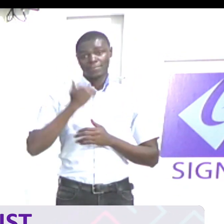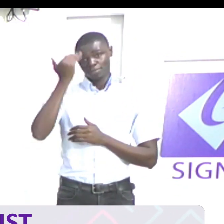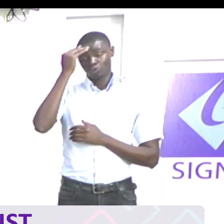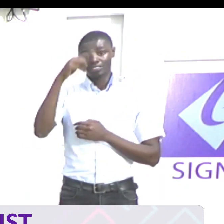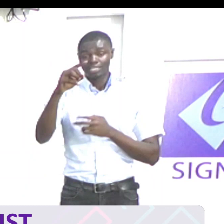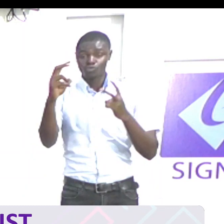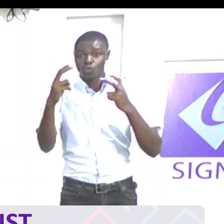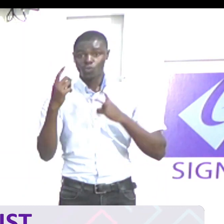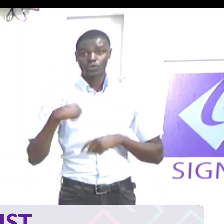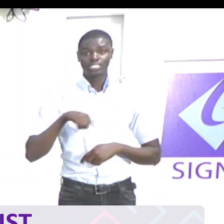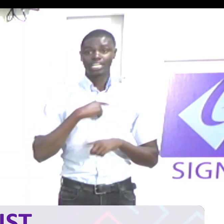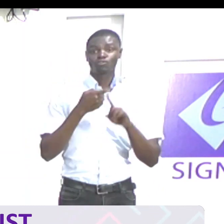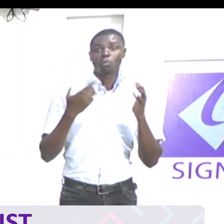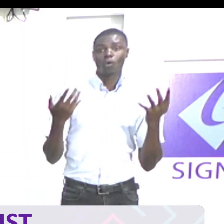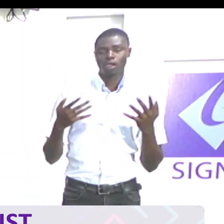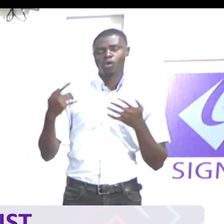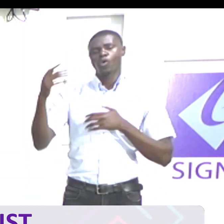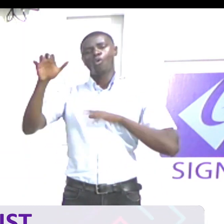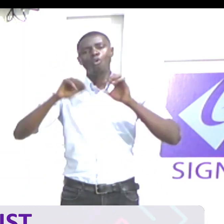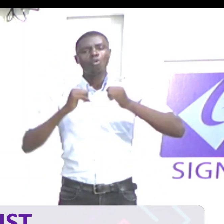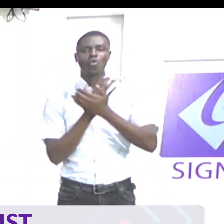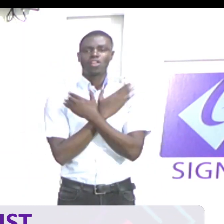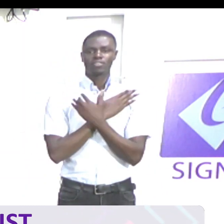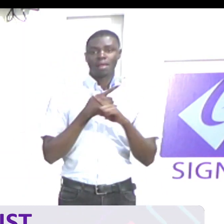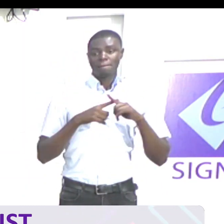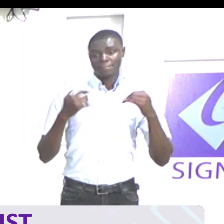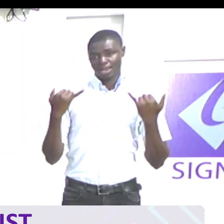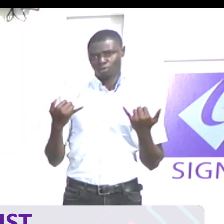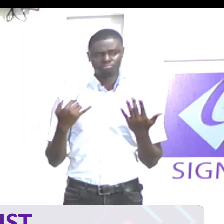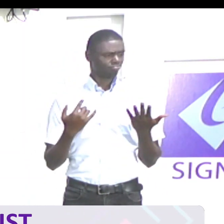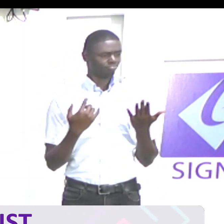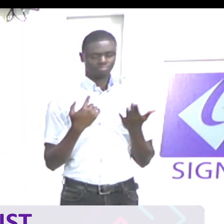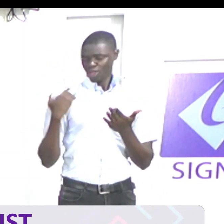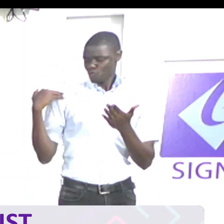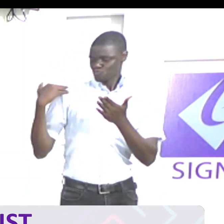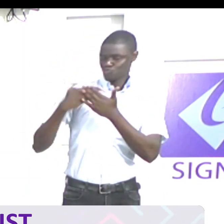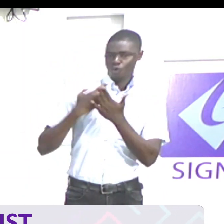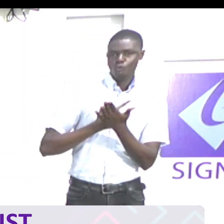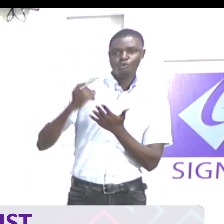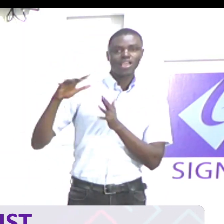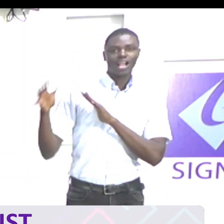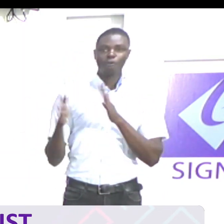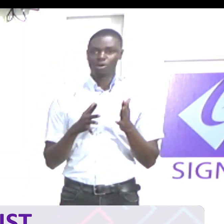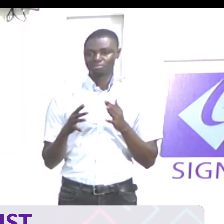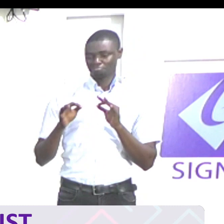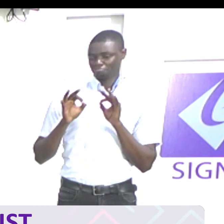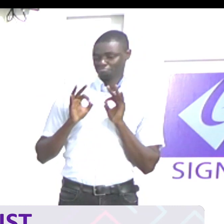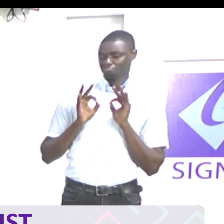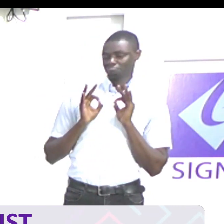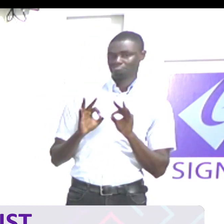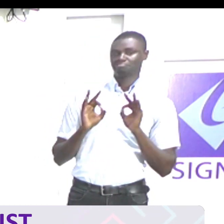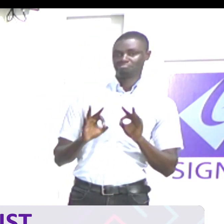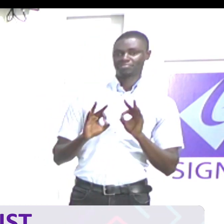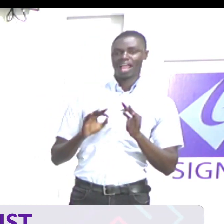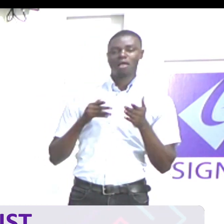listening from, plug in a friend. But in the meantime, mtu wangu, wiki yako imekuaje? Wiki yangu imekuwa tu fit. Aital. Haijakuwa